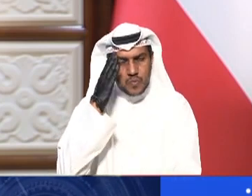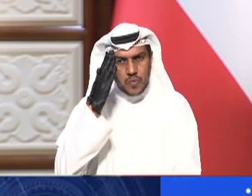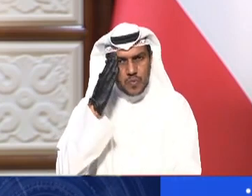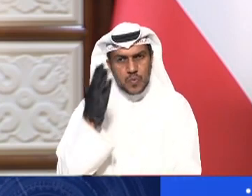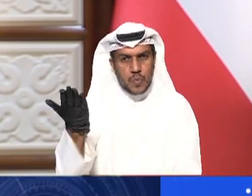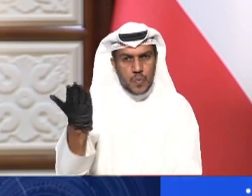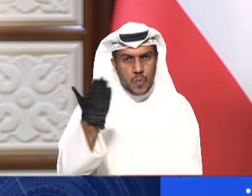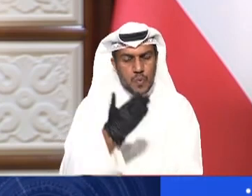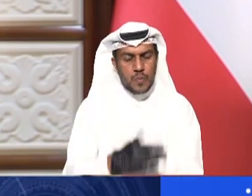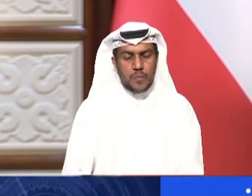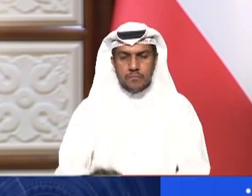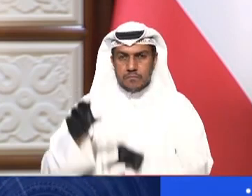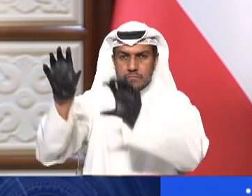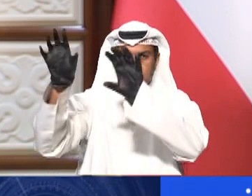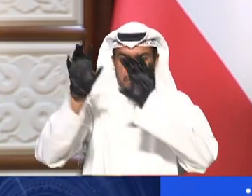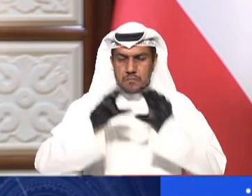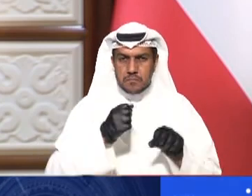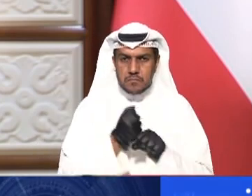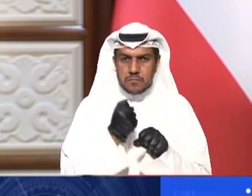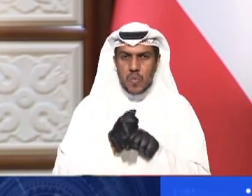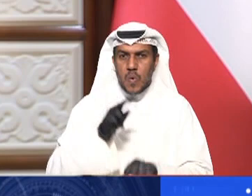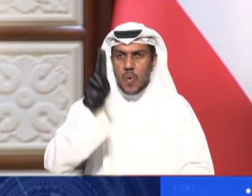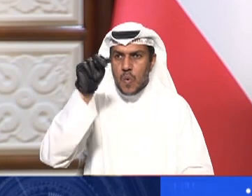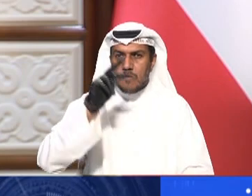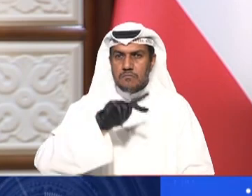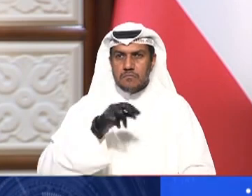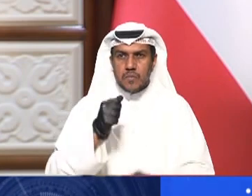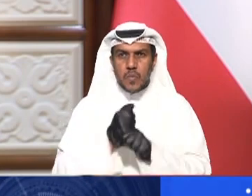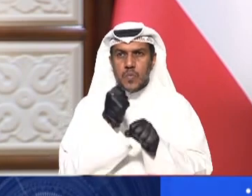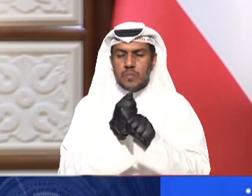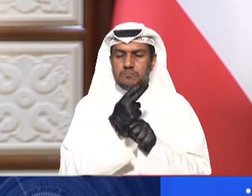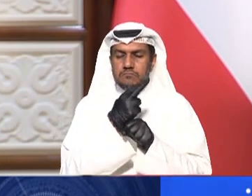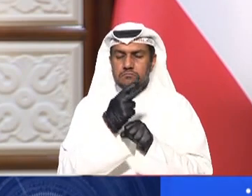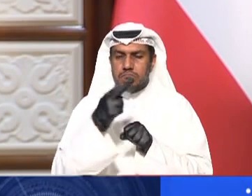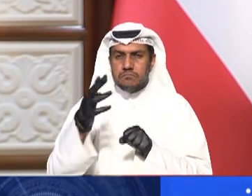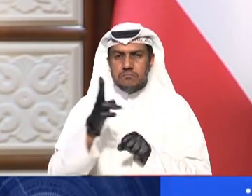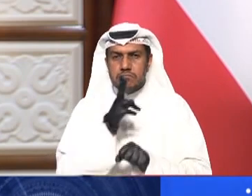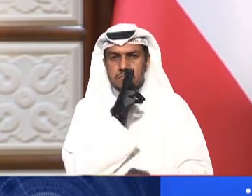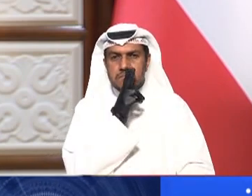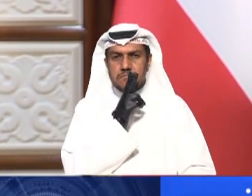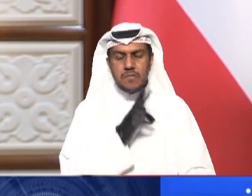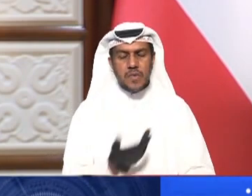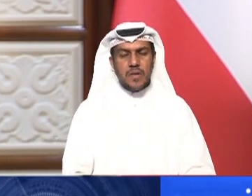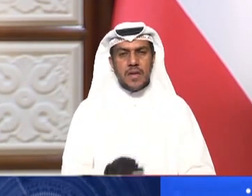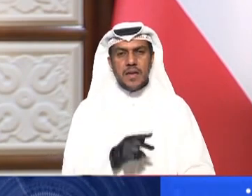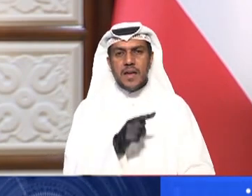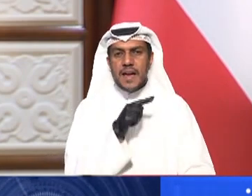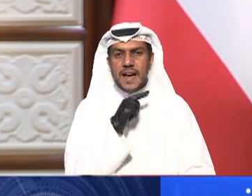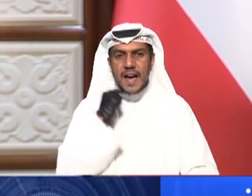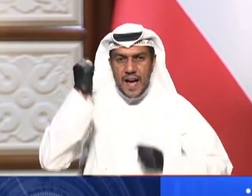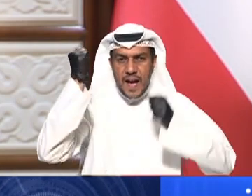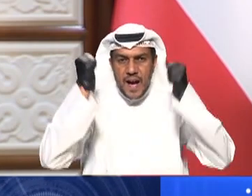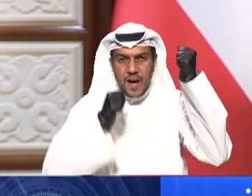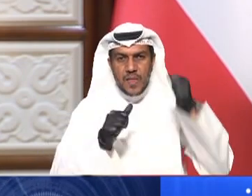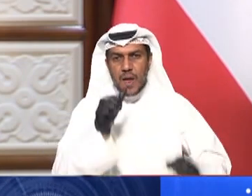منظومتنا الأمنية لها كل الشكر والتقدير، يساندها الجيش والحرس الوطني والإطفاء،